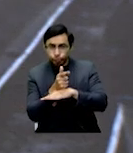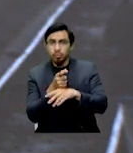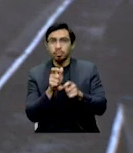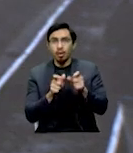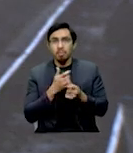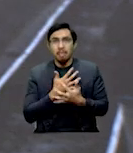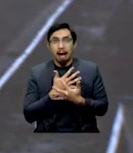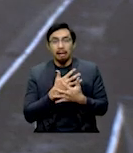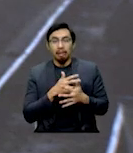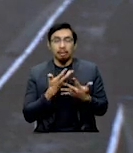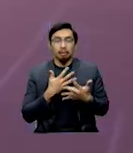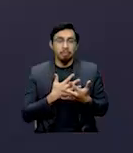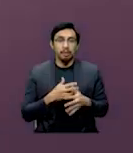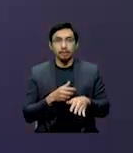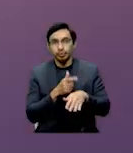para